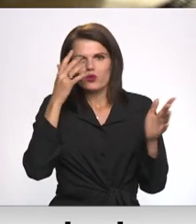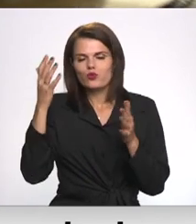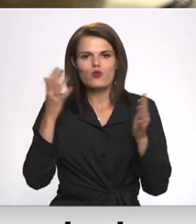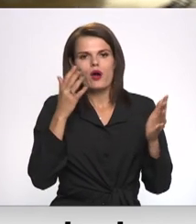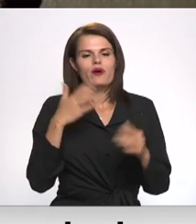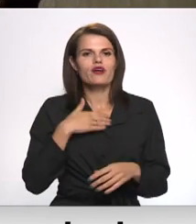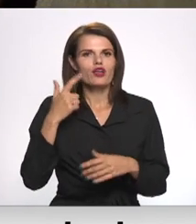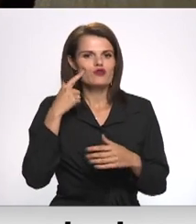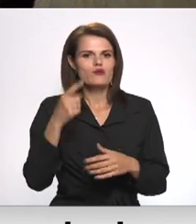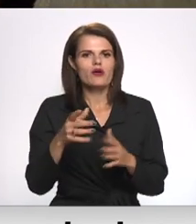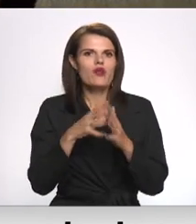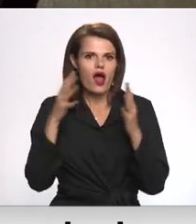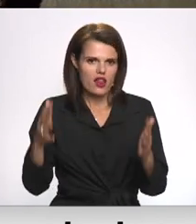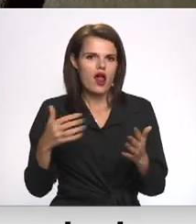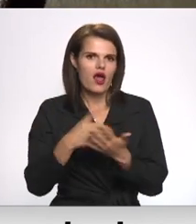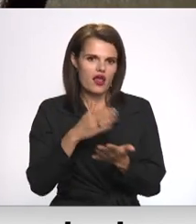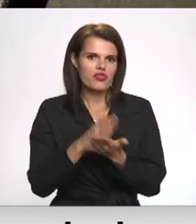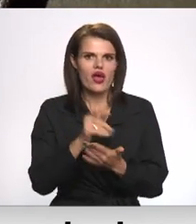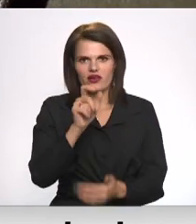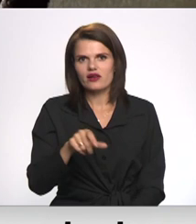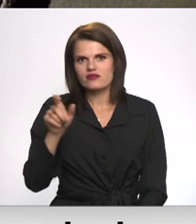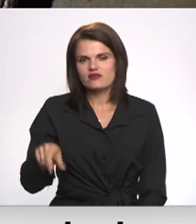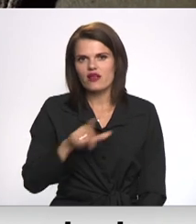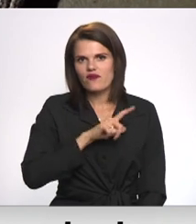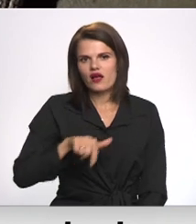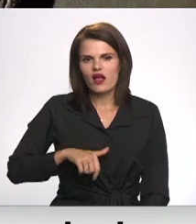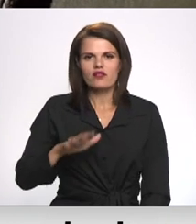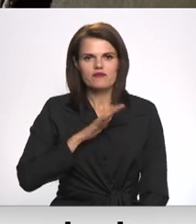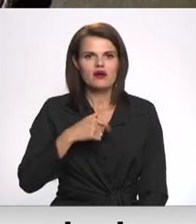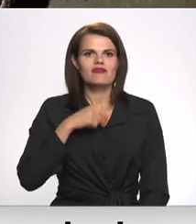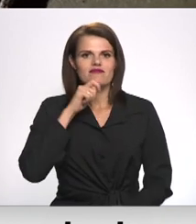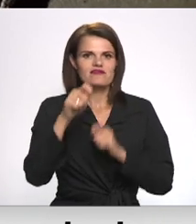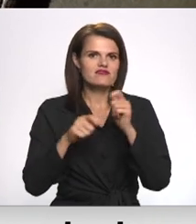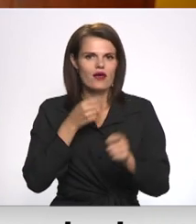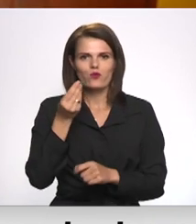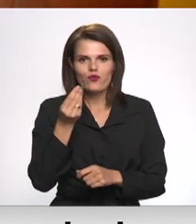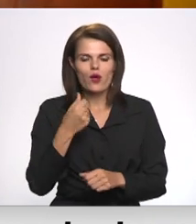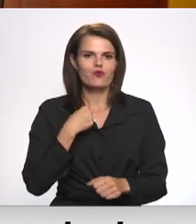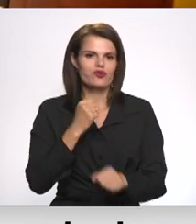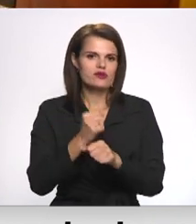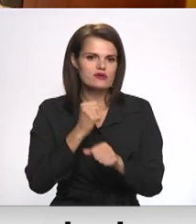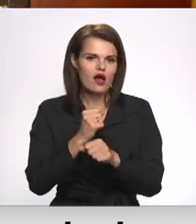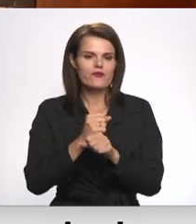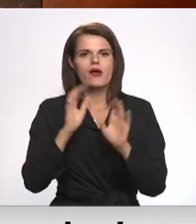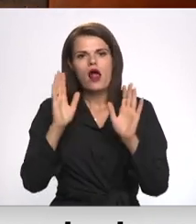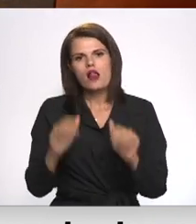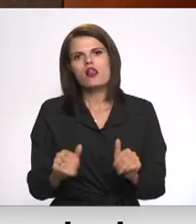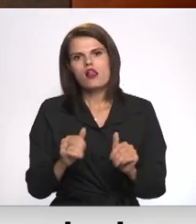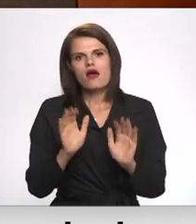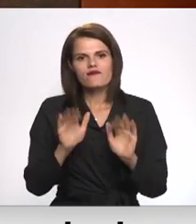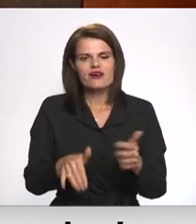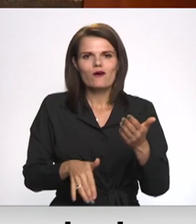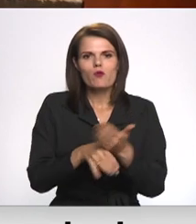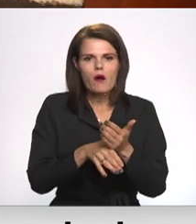ka tā bija lielākai daļai cilvēku, kas Latvijā bija. Ziedoju naudu, darbojos, lai kaut kā būtu par palīgu